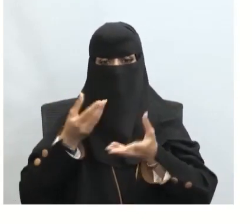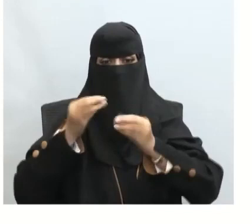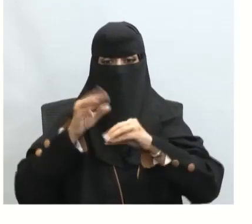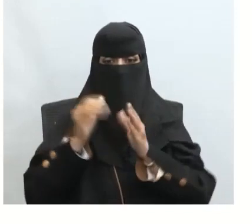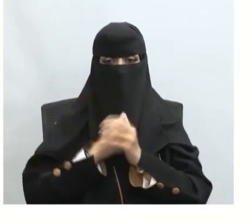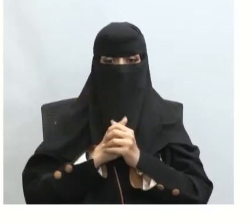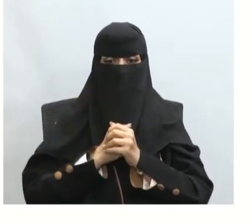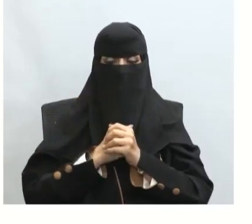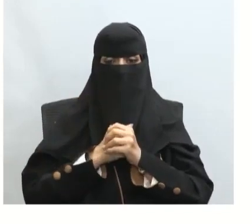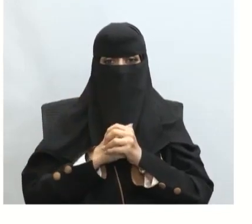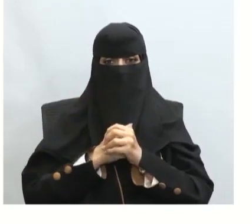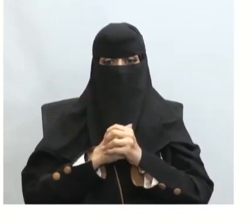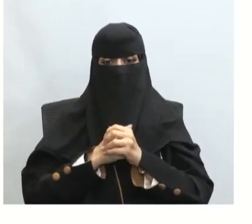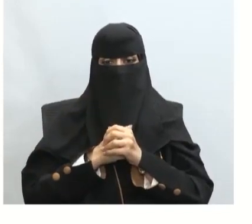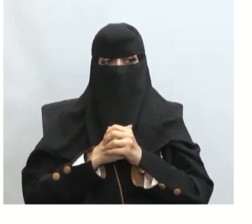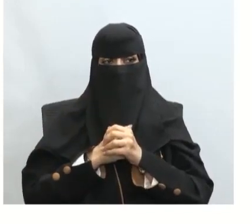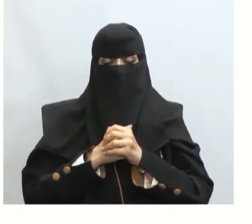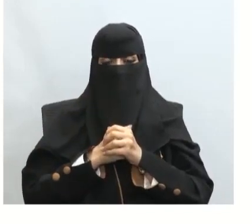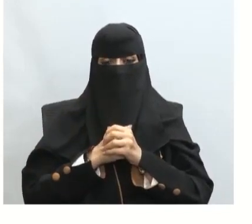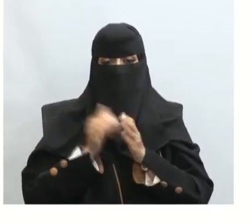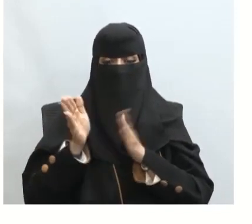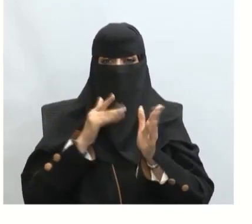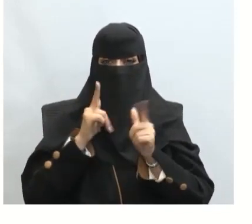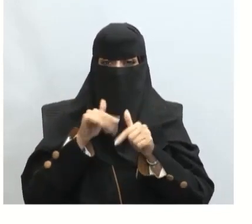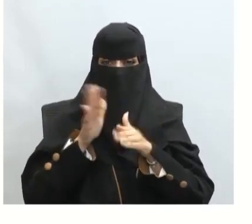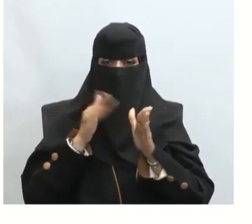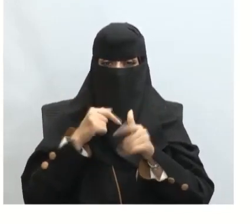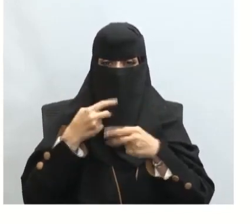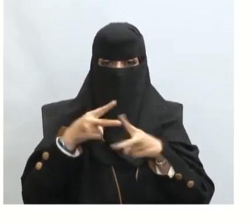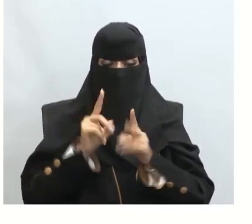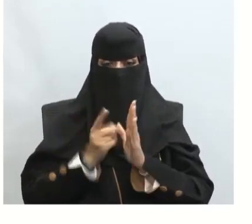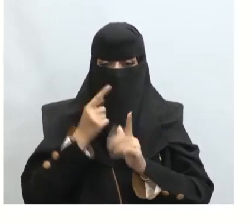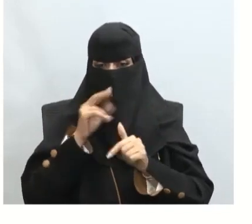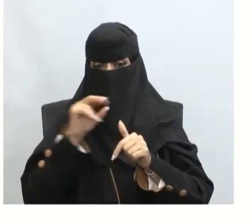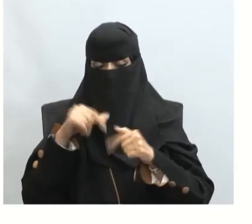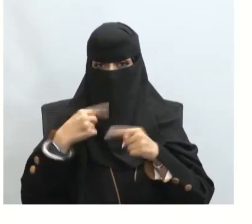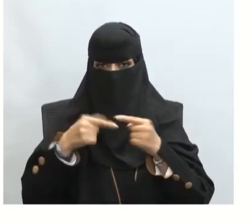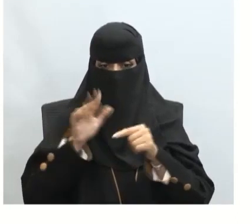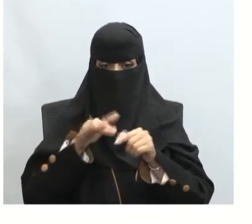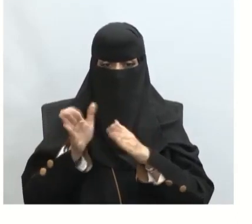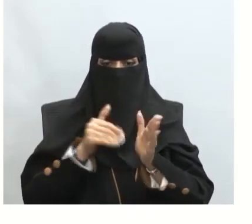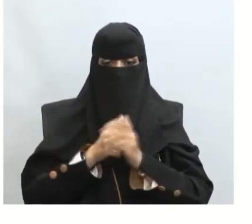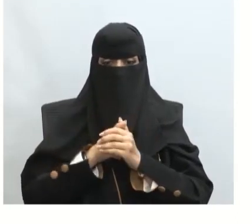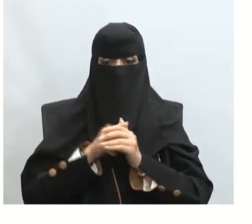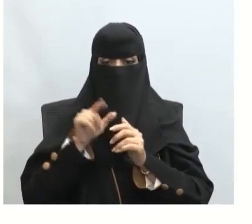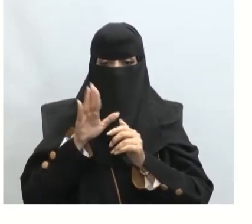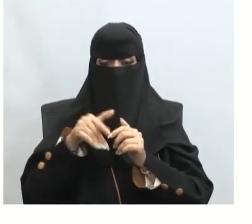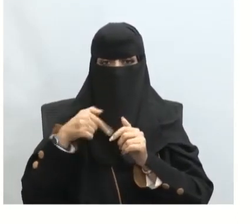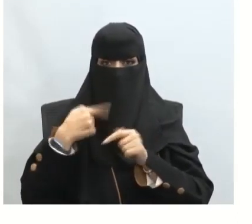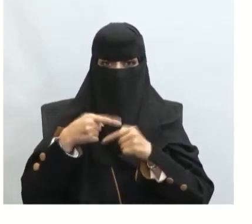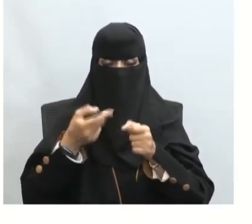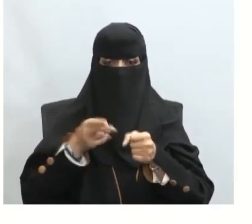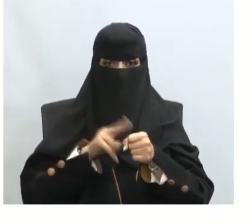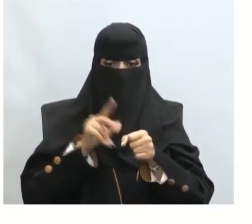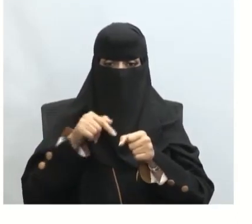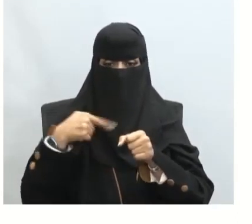اضافه ننتقل للتقويم هذا التقويم بدانا في في الحصه الماضيه سنكمل اليوم باذن الله ونعيد مره